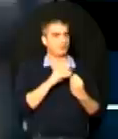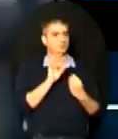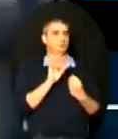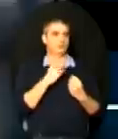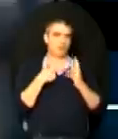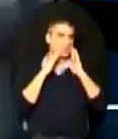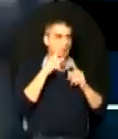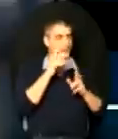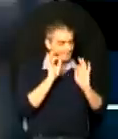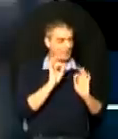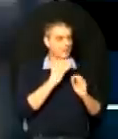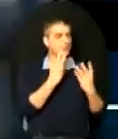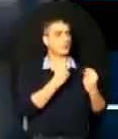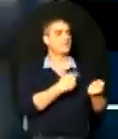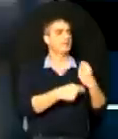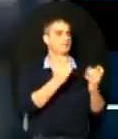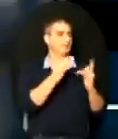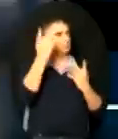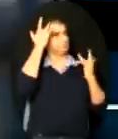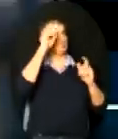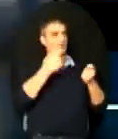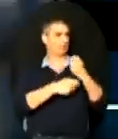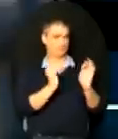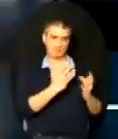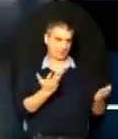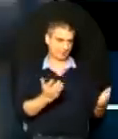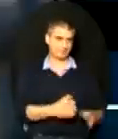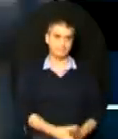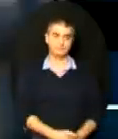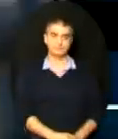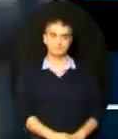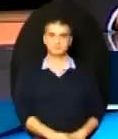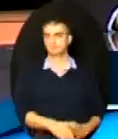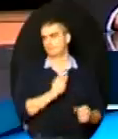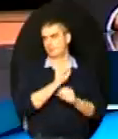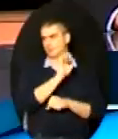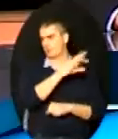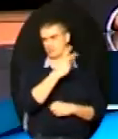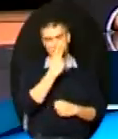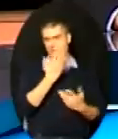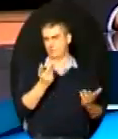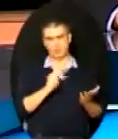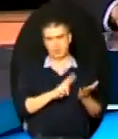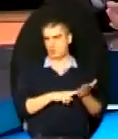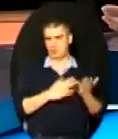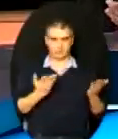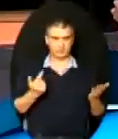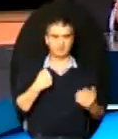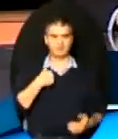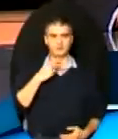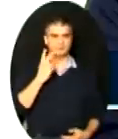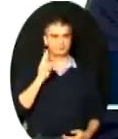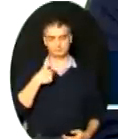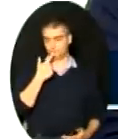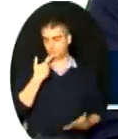שאני אאמין לך שבאמת טובת העסקים הקטנים לנגד עיניך. הטענות שלו כמובן הן לא נכונות, ואני שוב